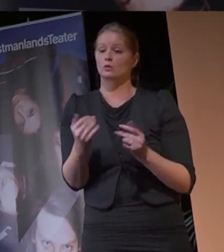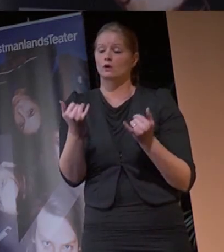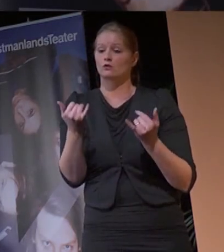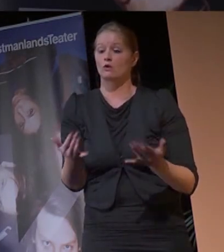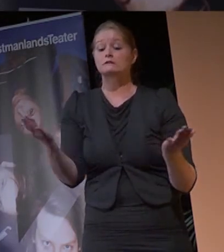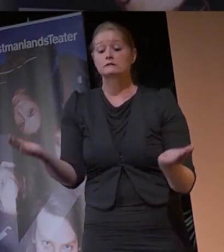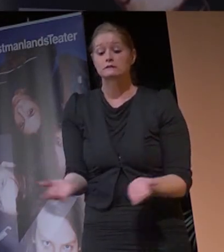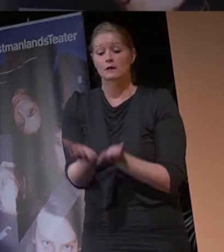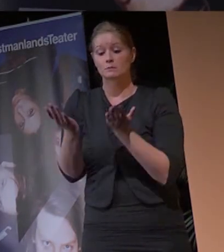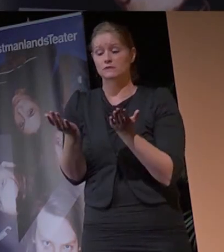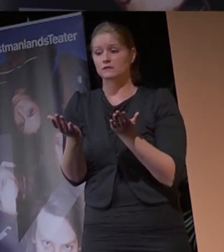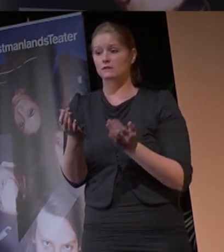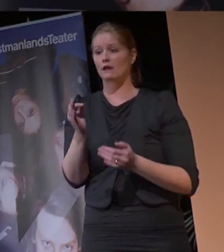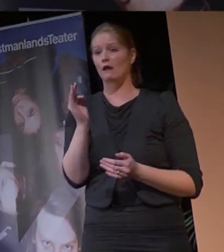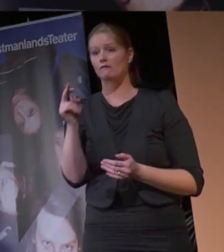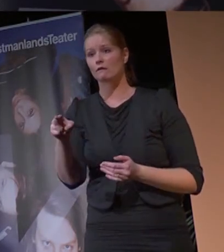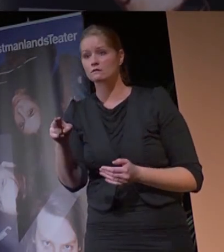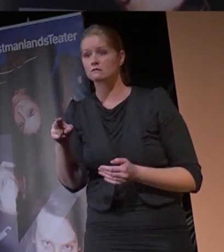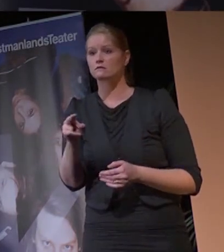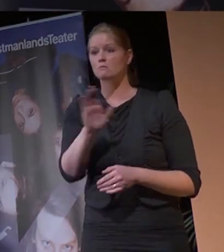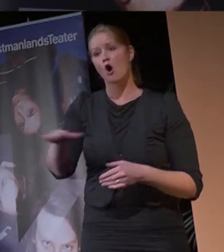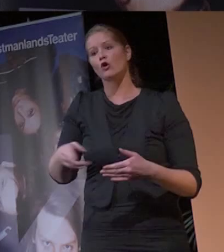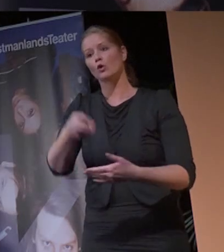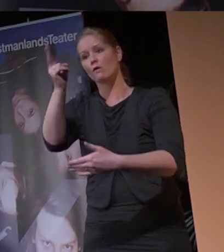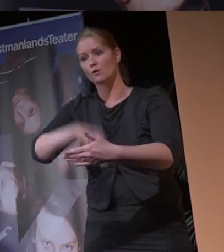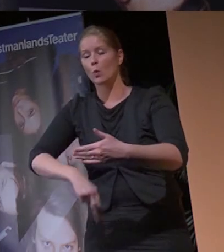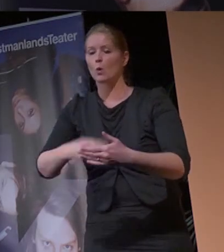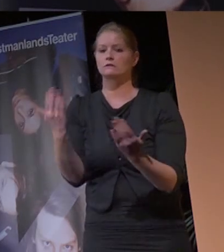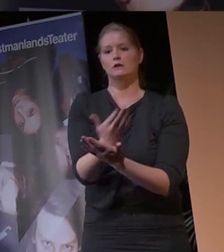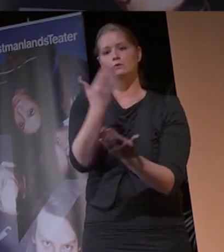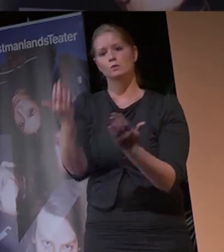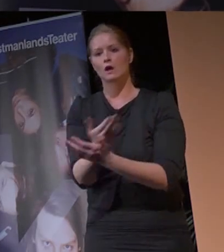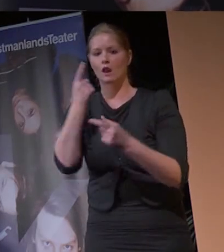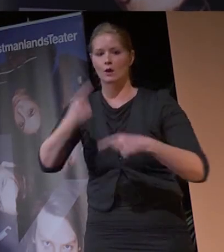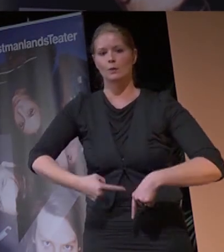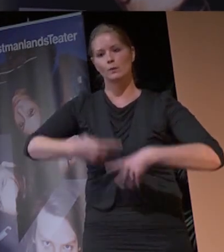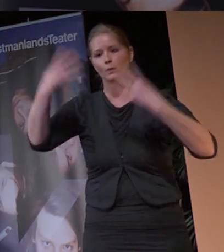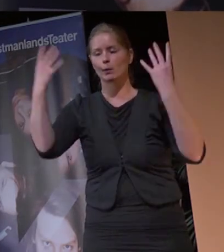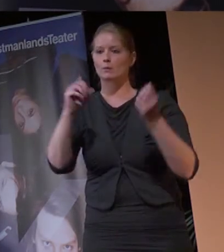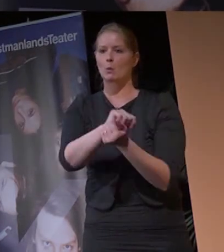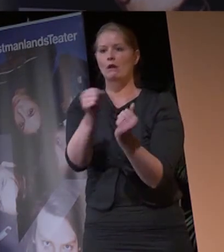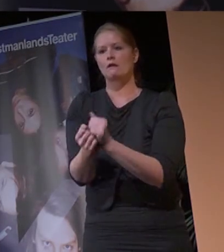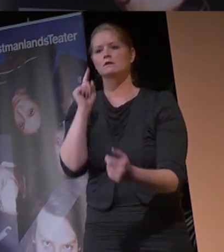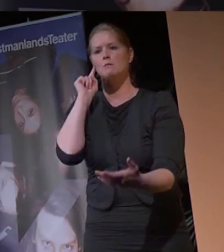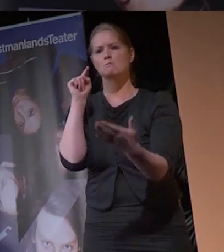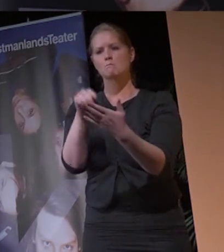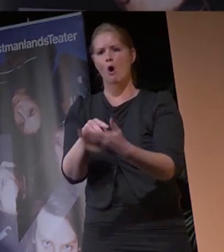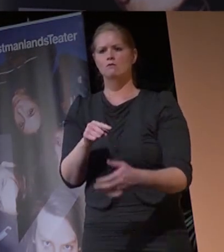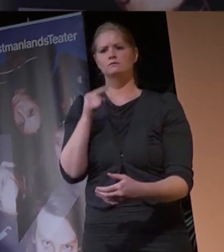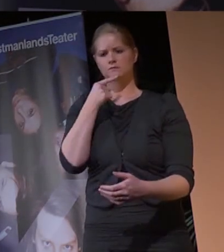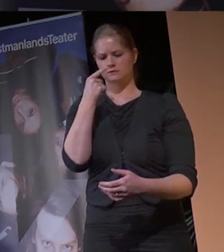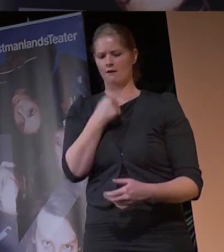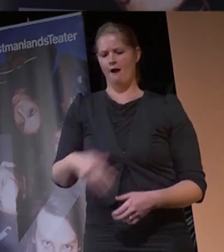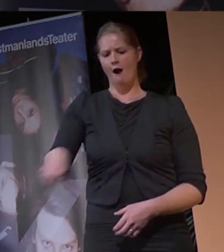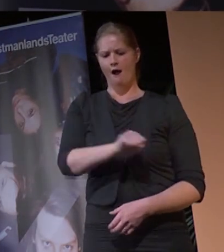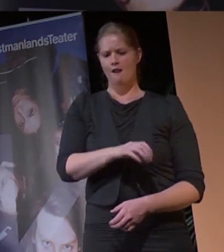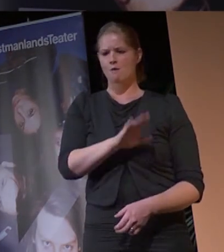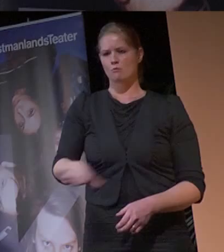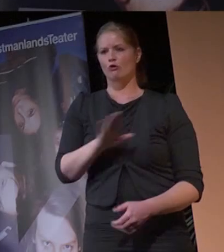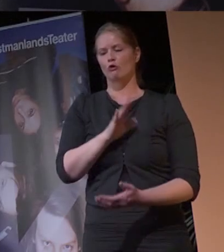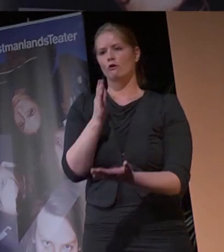Samtidigt som FN:s barnkonvention och de nationella kulturpolitiska målen säger att